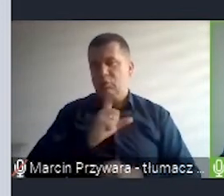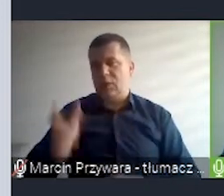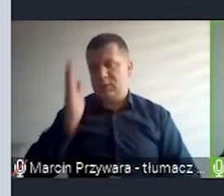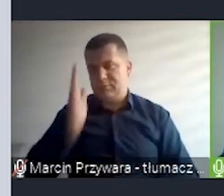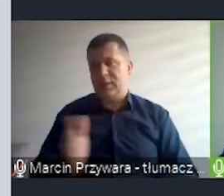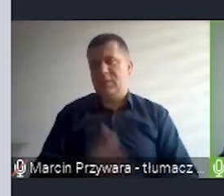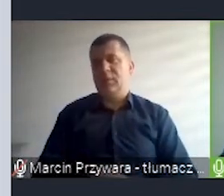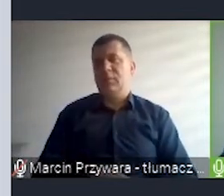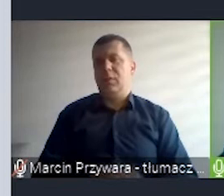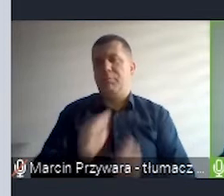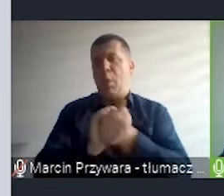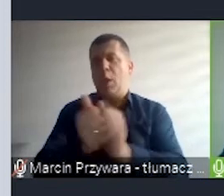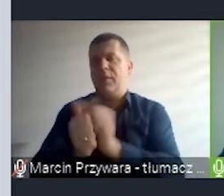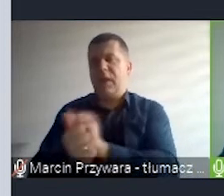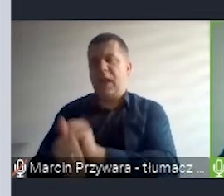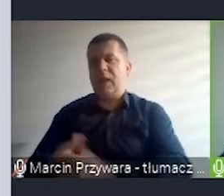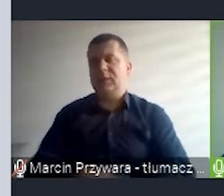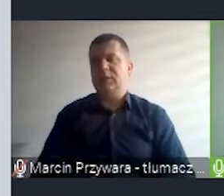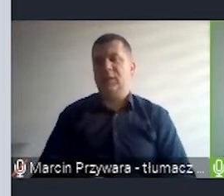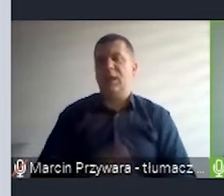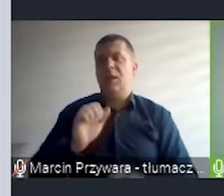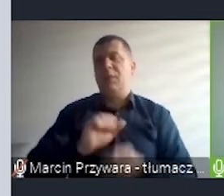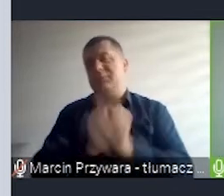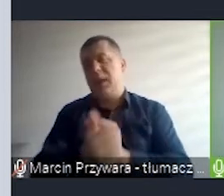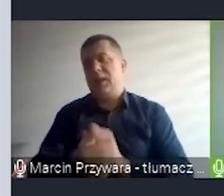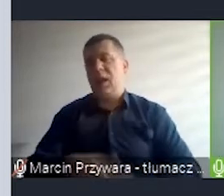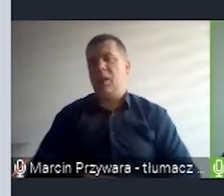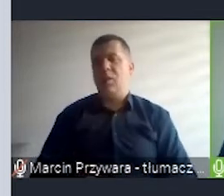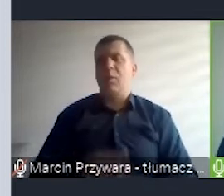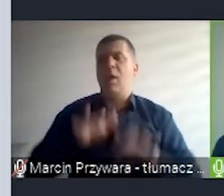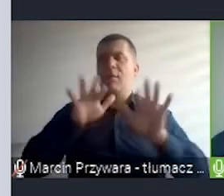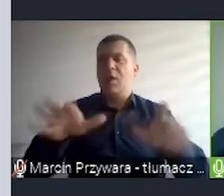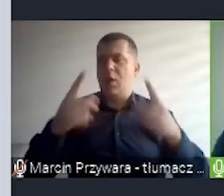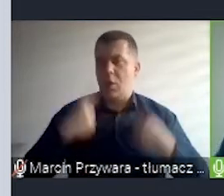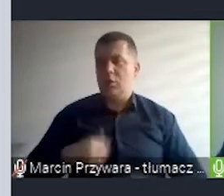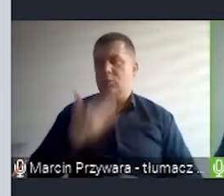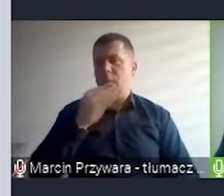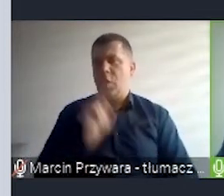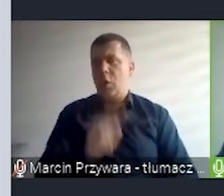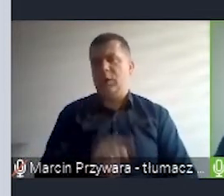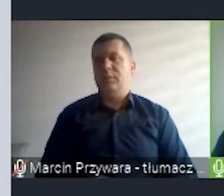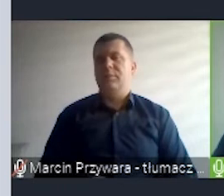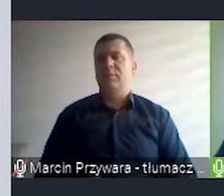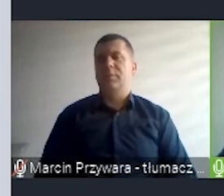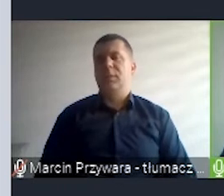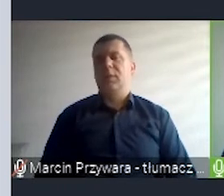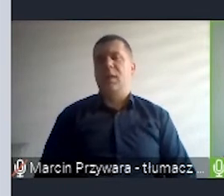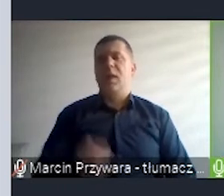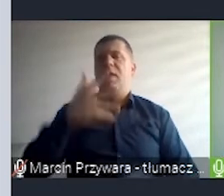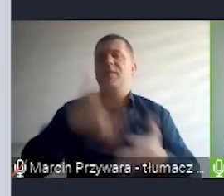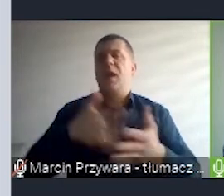się modyfikowały, będą się zmieniały. Ważna rzecz, bo wiele osób mówi o tym, że